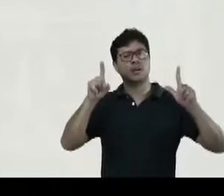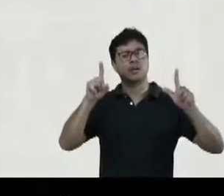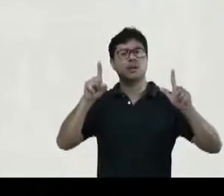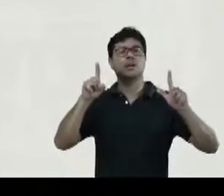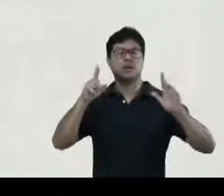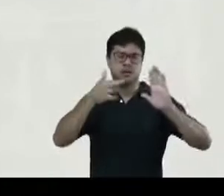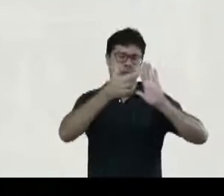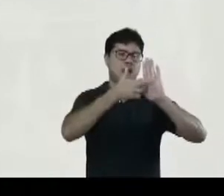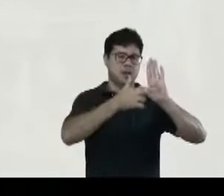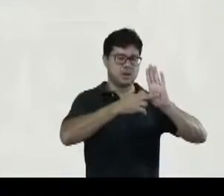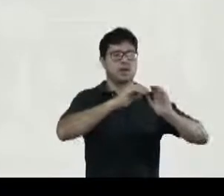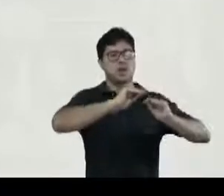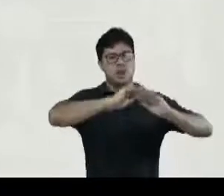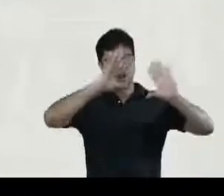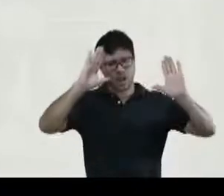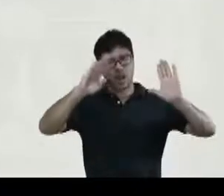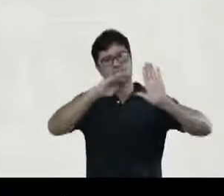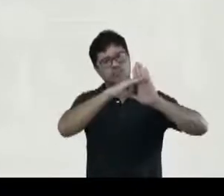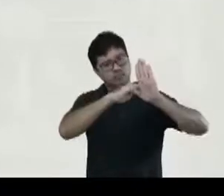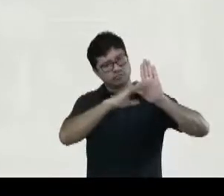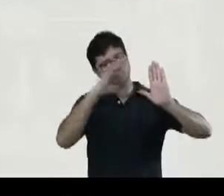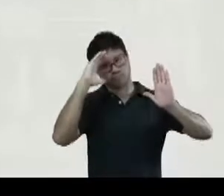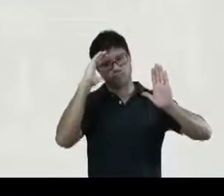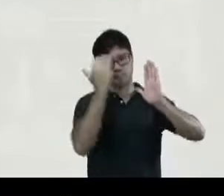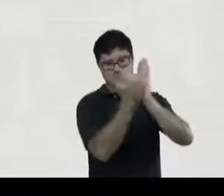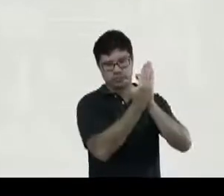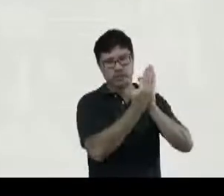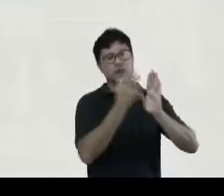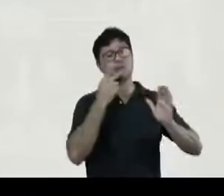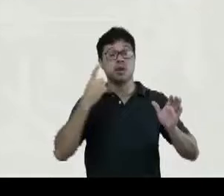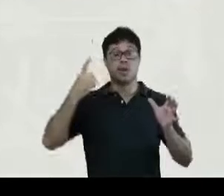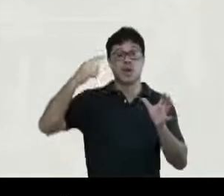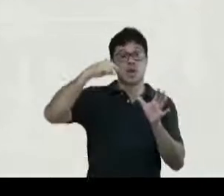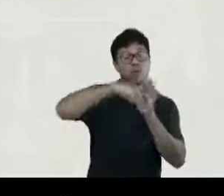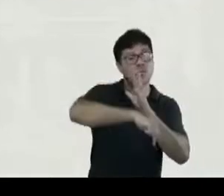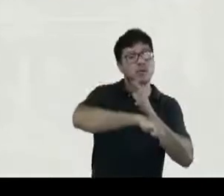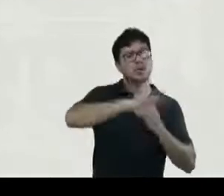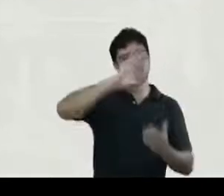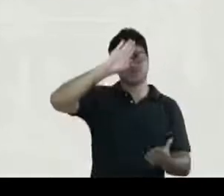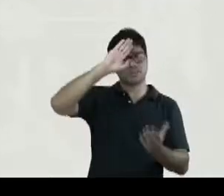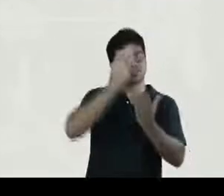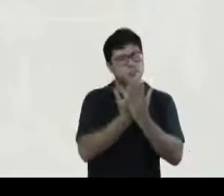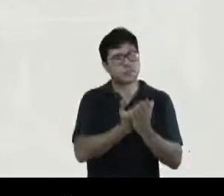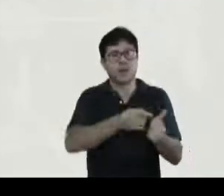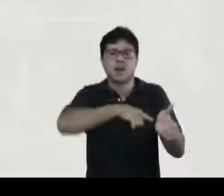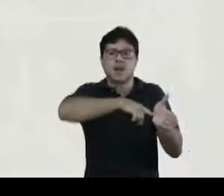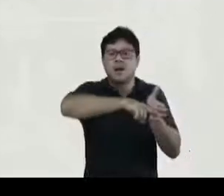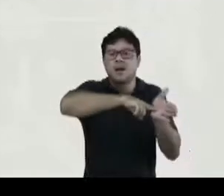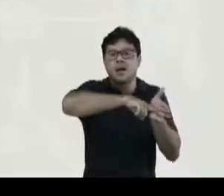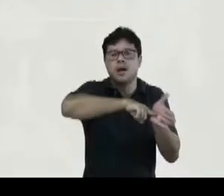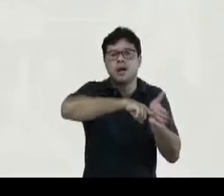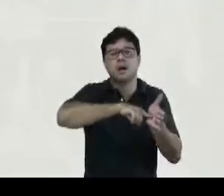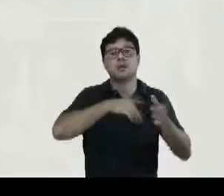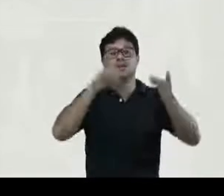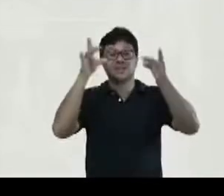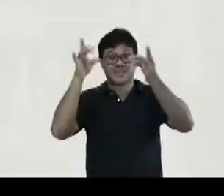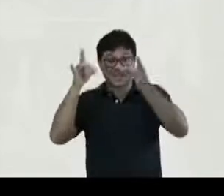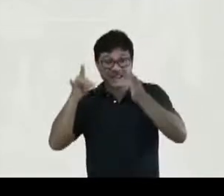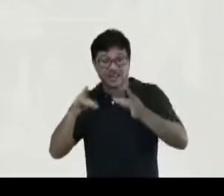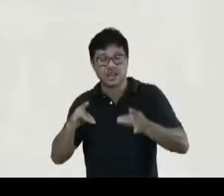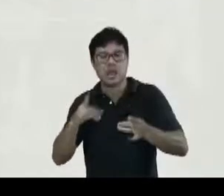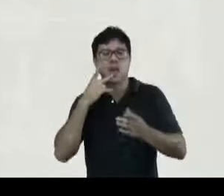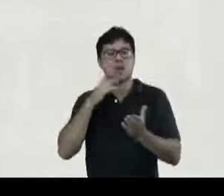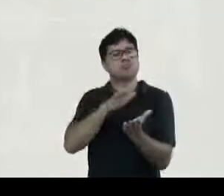als Manifestation oder Ausgabe zu beschreiben und nach festen Maßstäben von ähnlichen